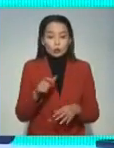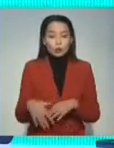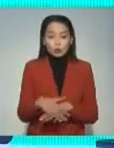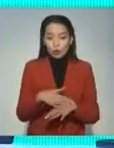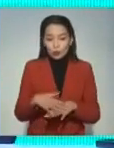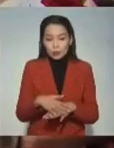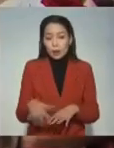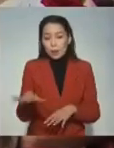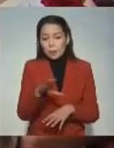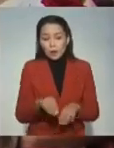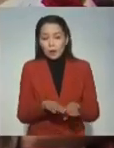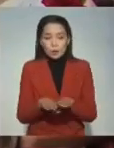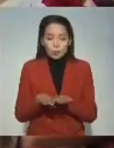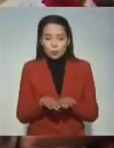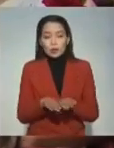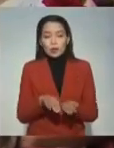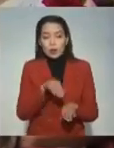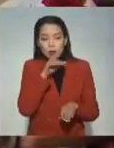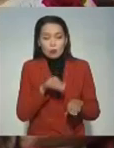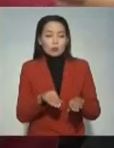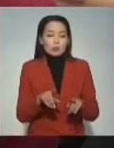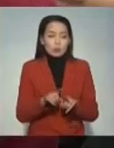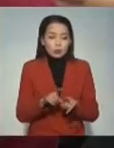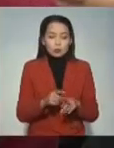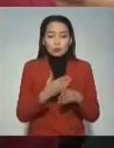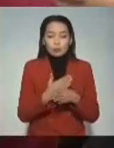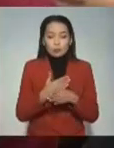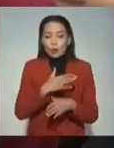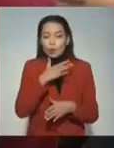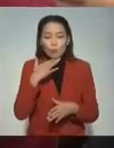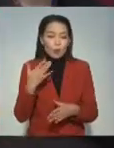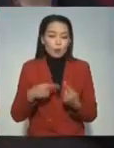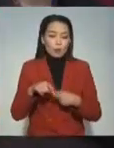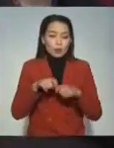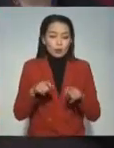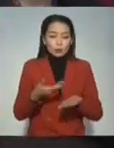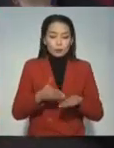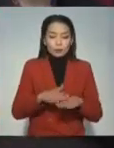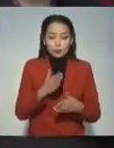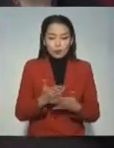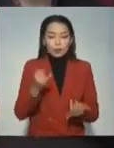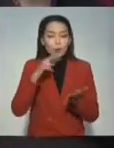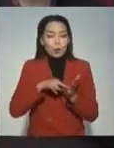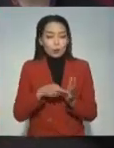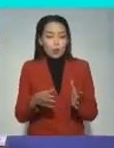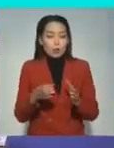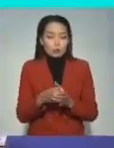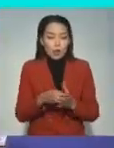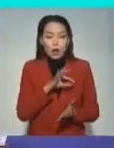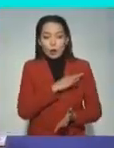тұрғындарының бәрі бірдей кәсіби көмекке қолын жеткізе алмайтыны да шындық. Сондықтан осы жоба аясында партиямыздың